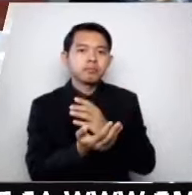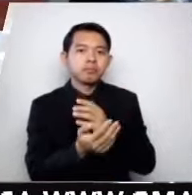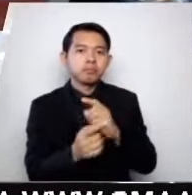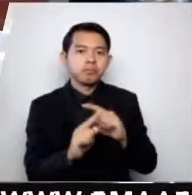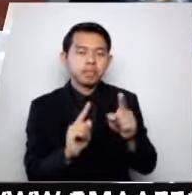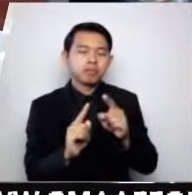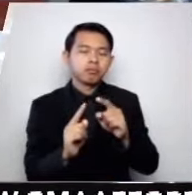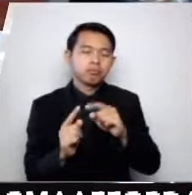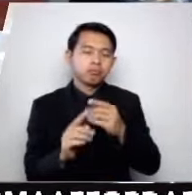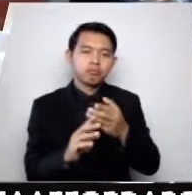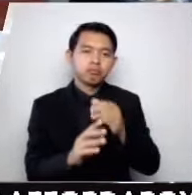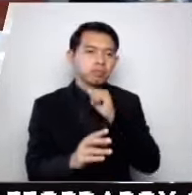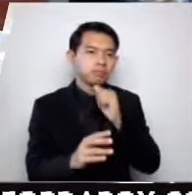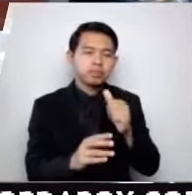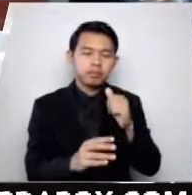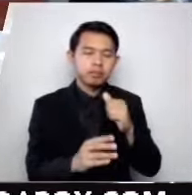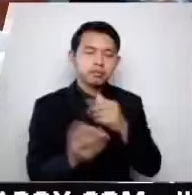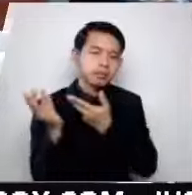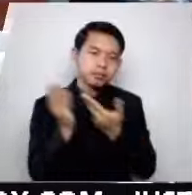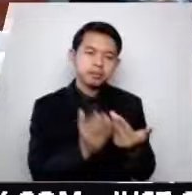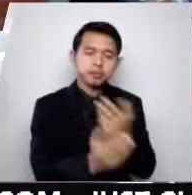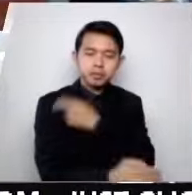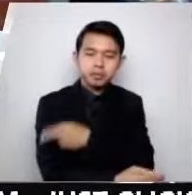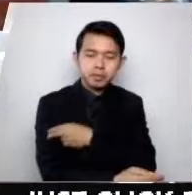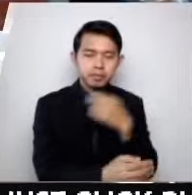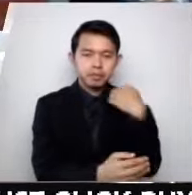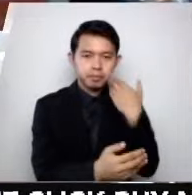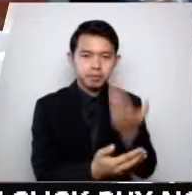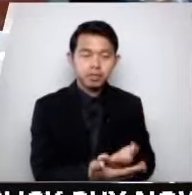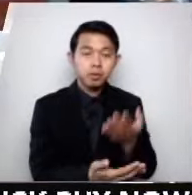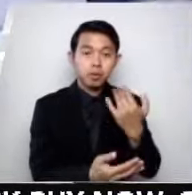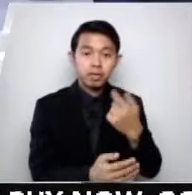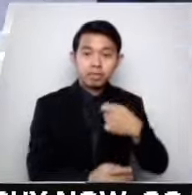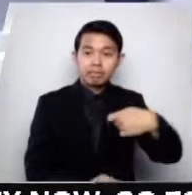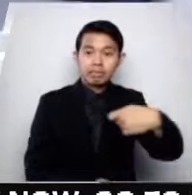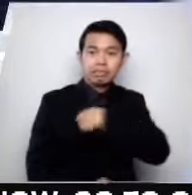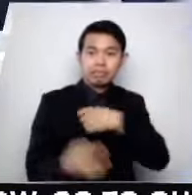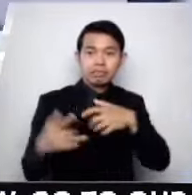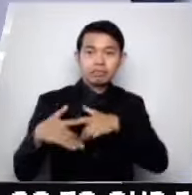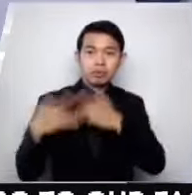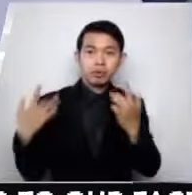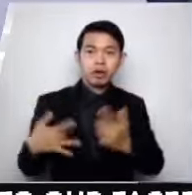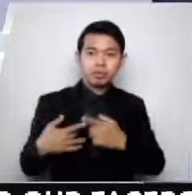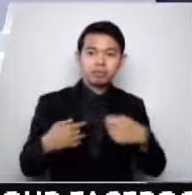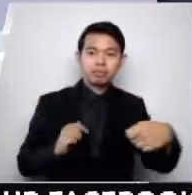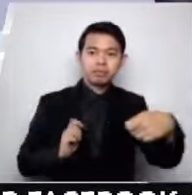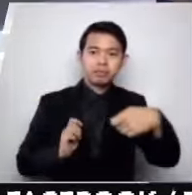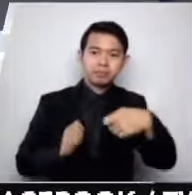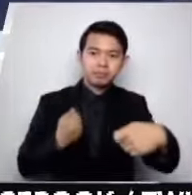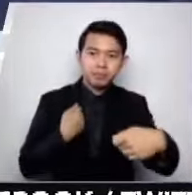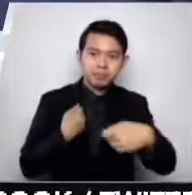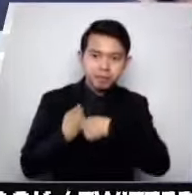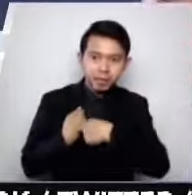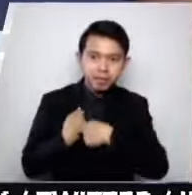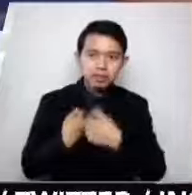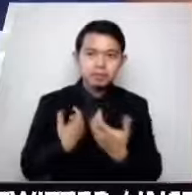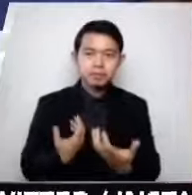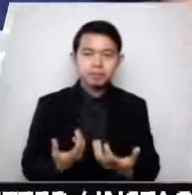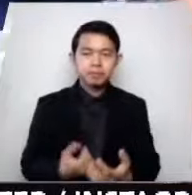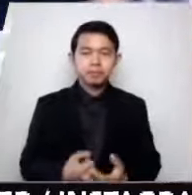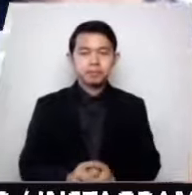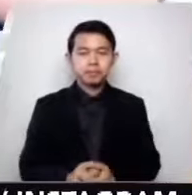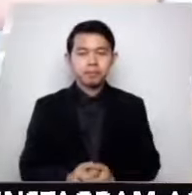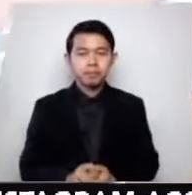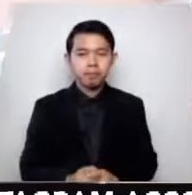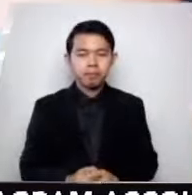hospital because of heart kasi yung napuruhan sa kanya. Aminadong akusado sa krimen. Aniya,